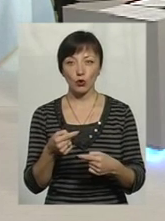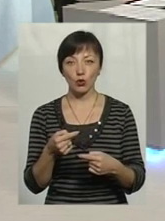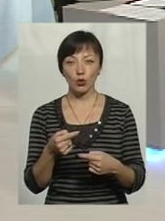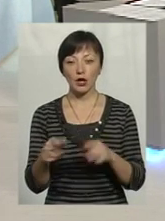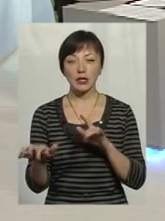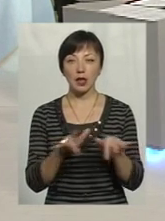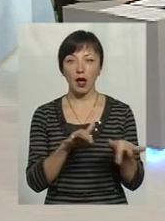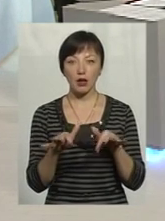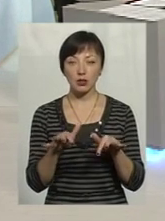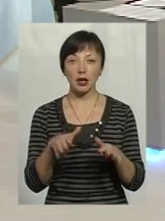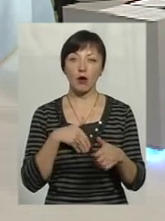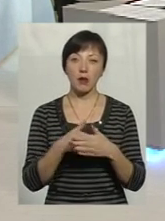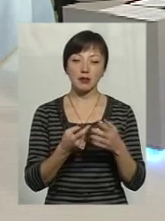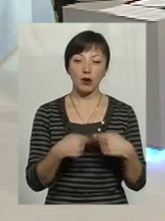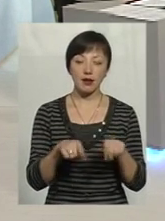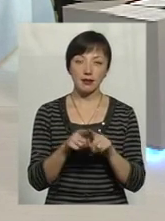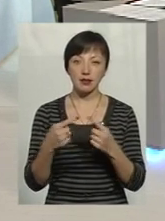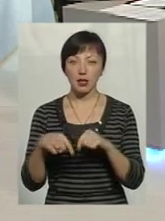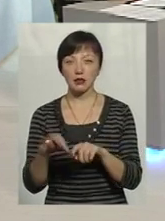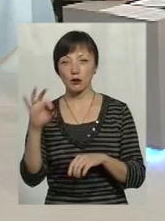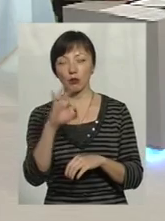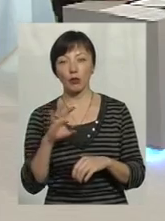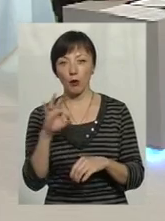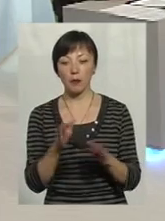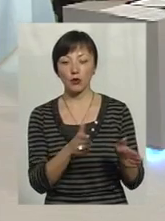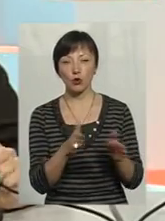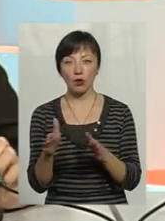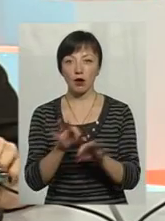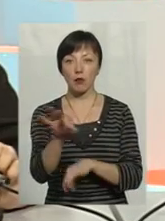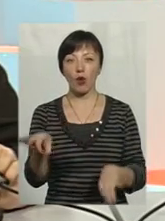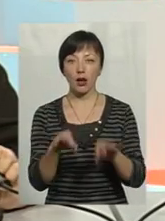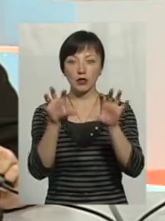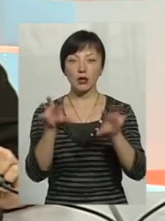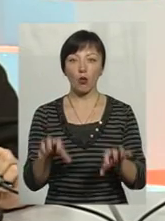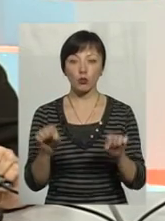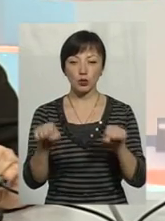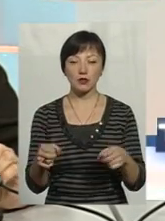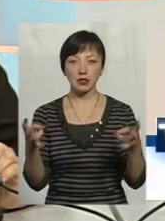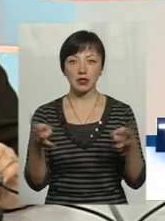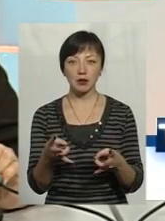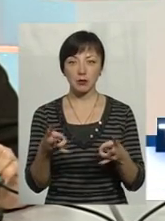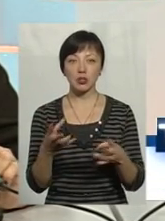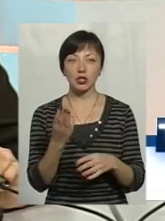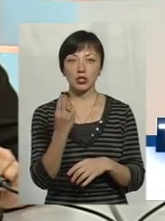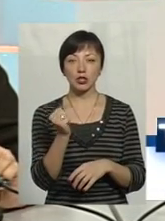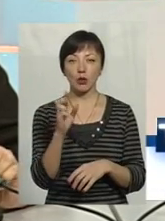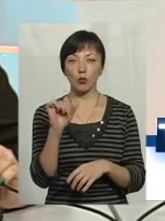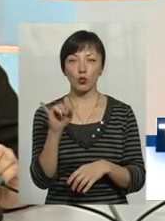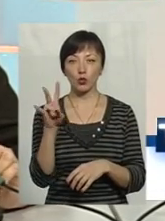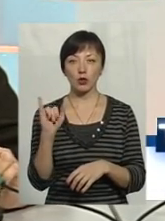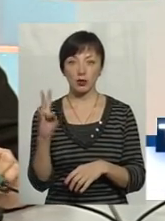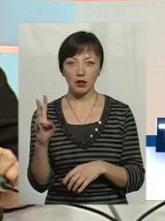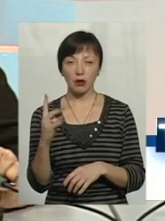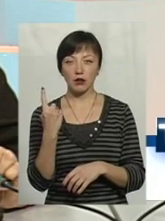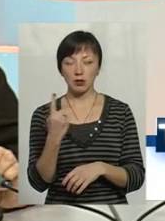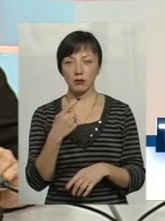наступної діяльності і громадських організацій щодо підготовки проєкту закону. Можливо, треба буде з Віталієм Шабуніним говорити про це, як